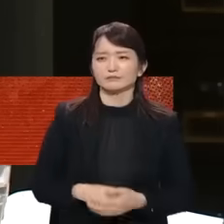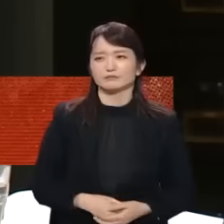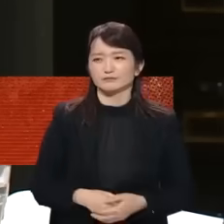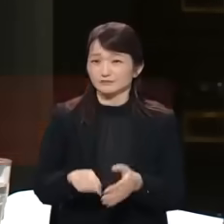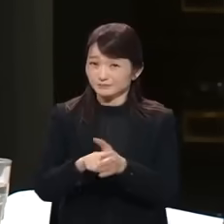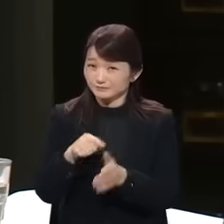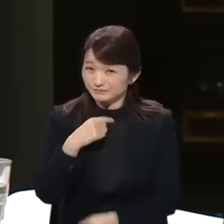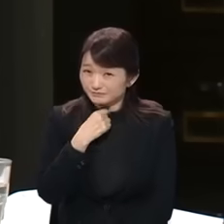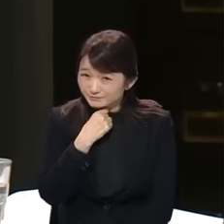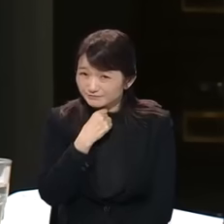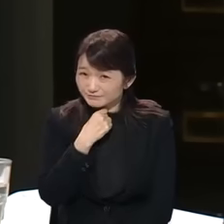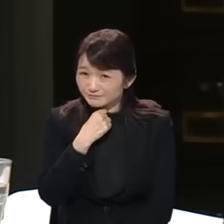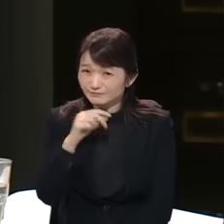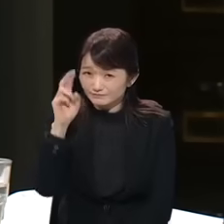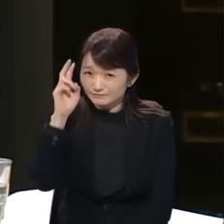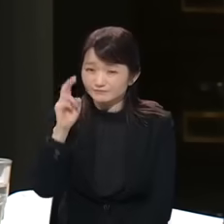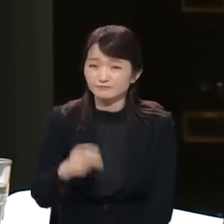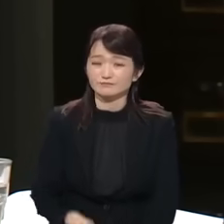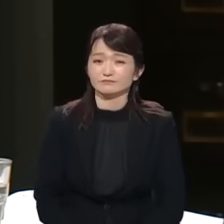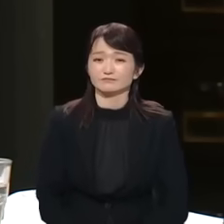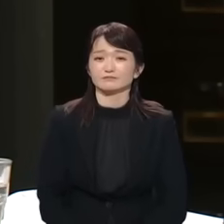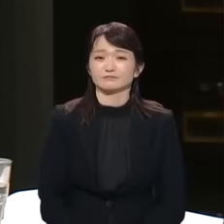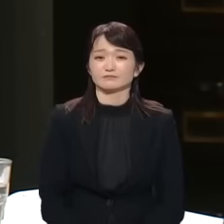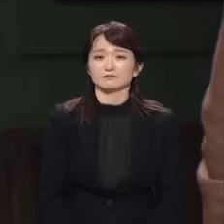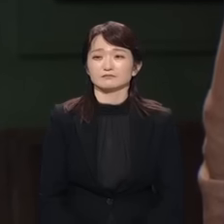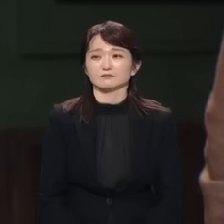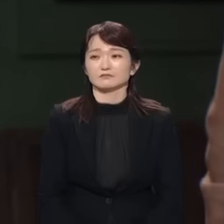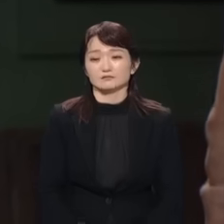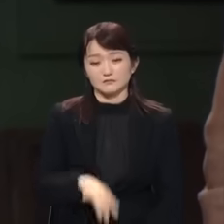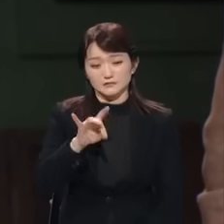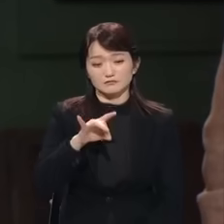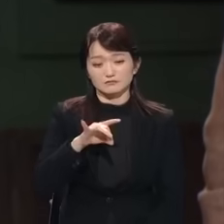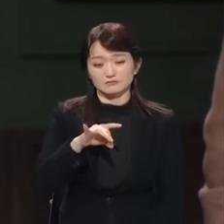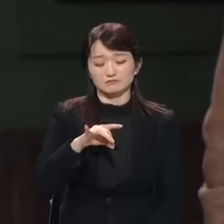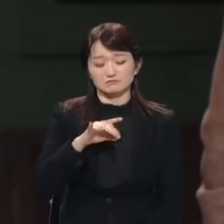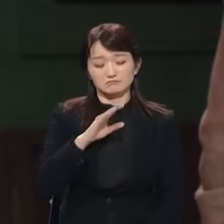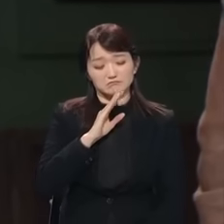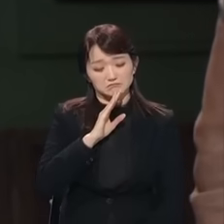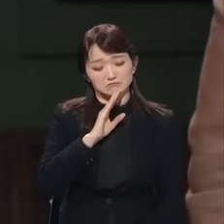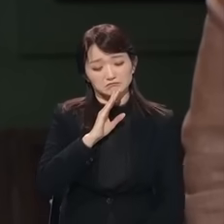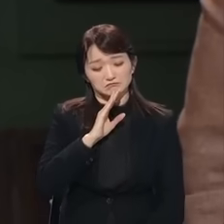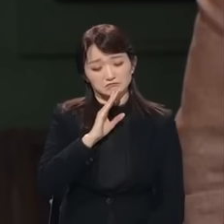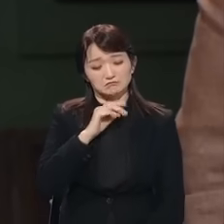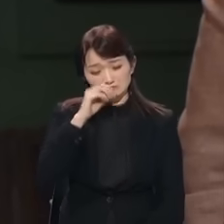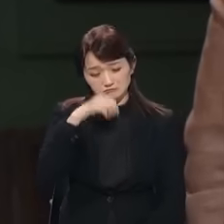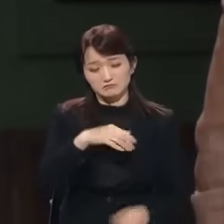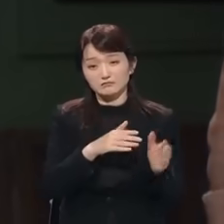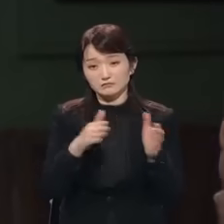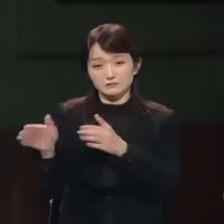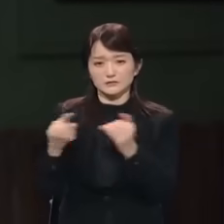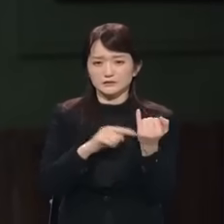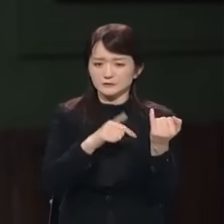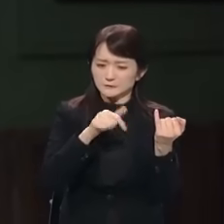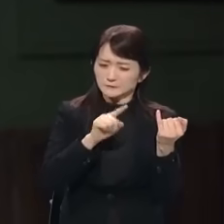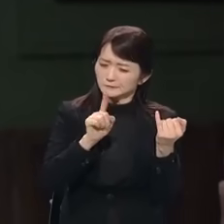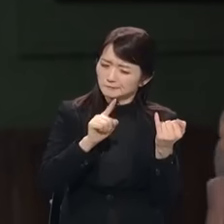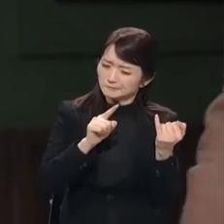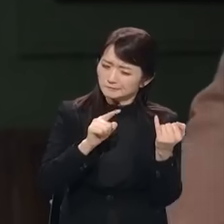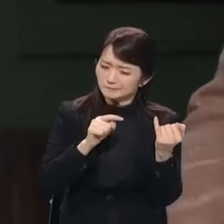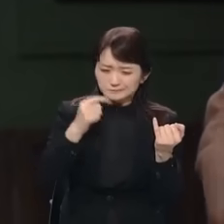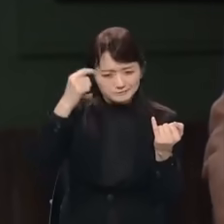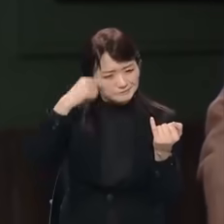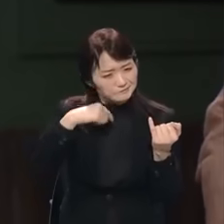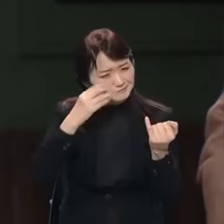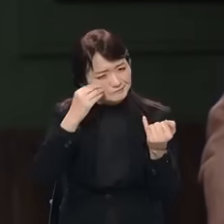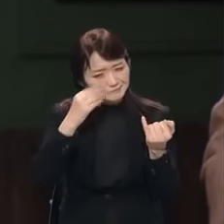싶었던 거겠죠네 그래서 처음에는 그런가보다 일단 넘어가려고 했는데 그래도 강시도 촉이 없진 않았습니다 남자친구